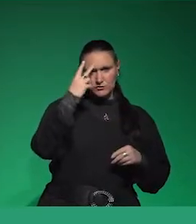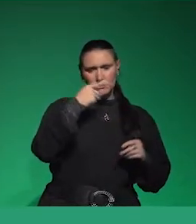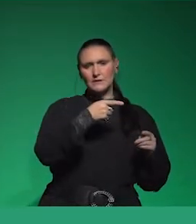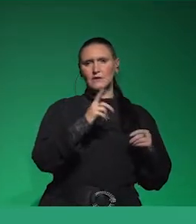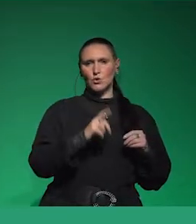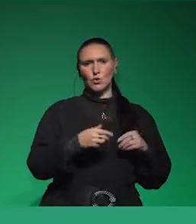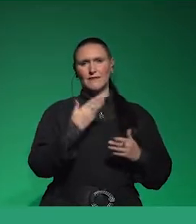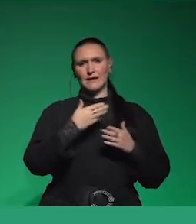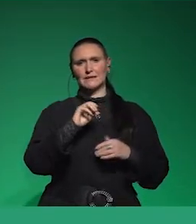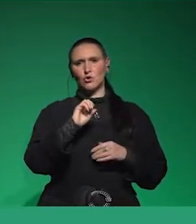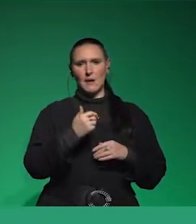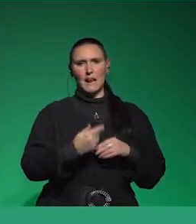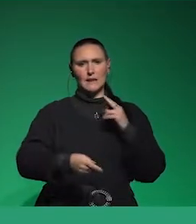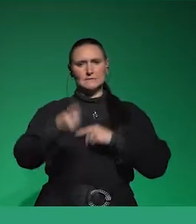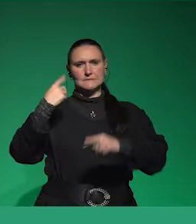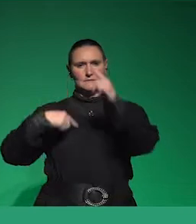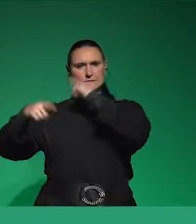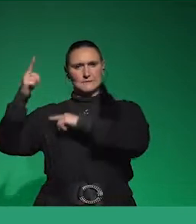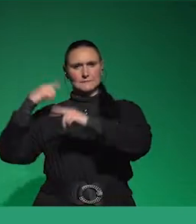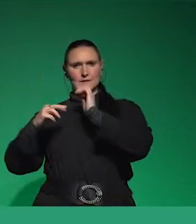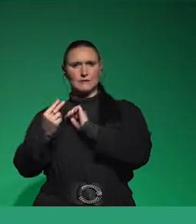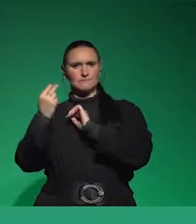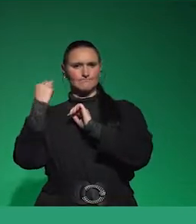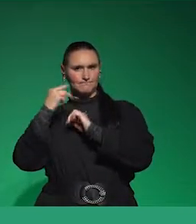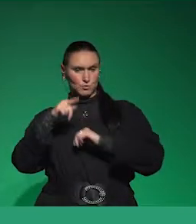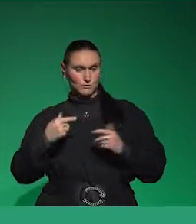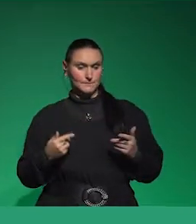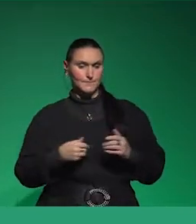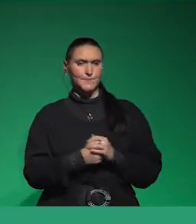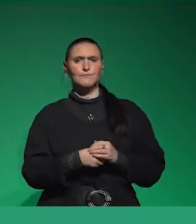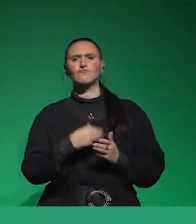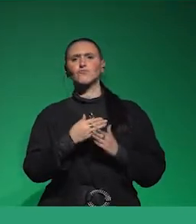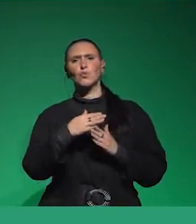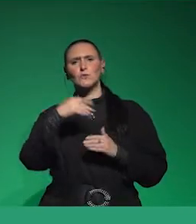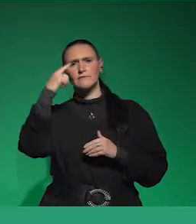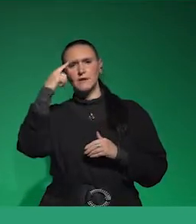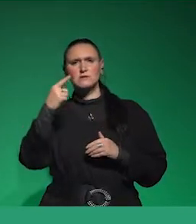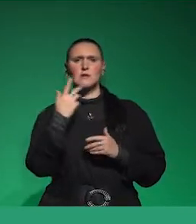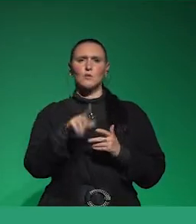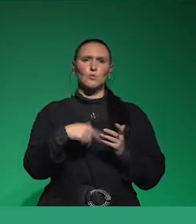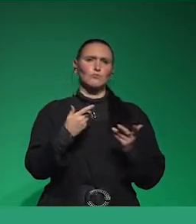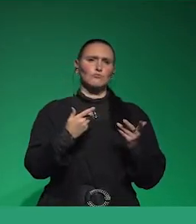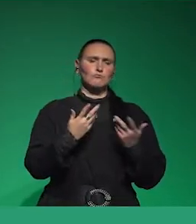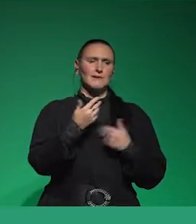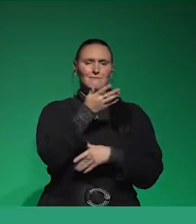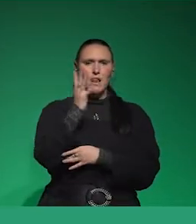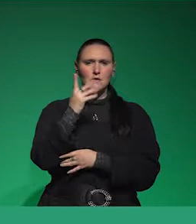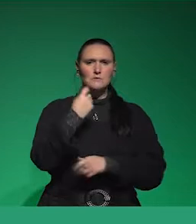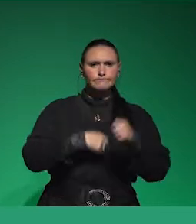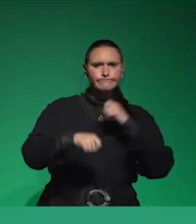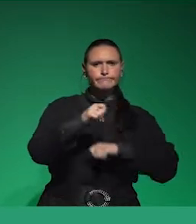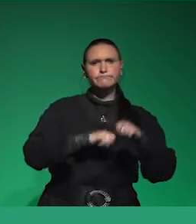wir schon über 30 Jahre hier einen Umbau des Waldes vorgenommen